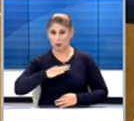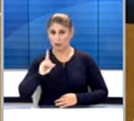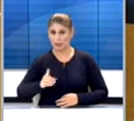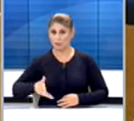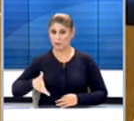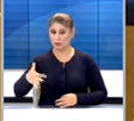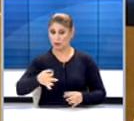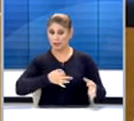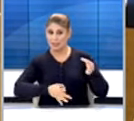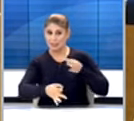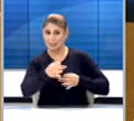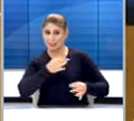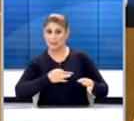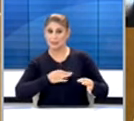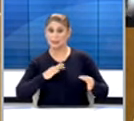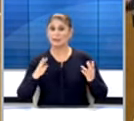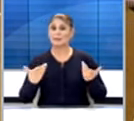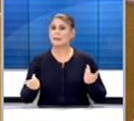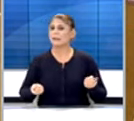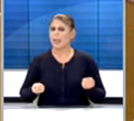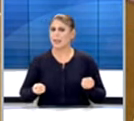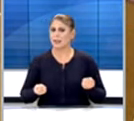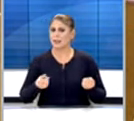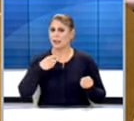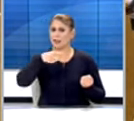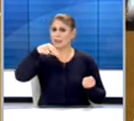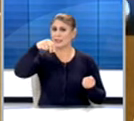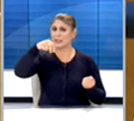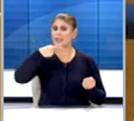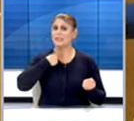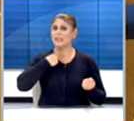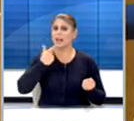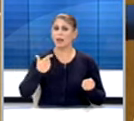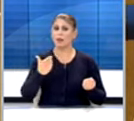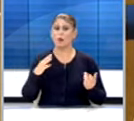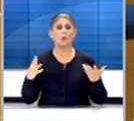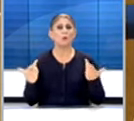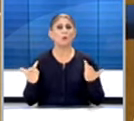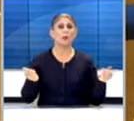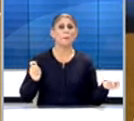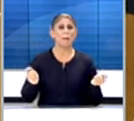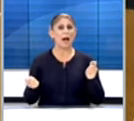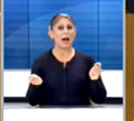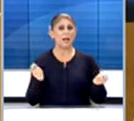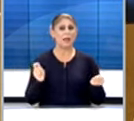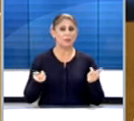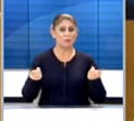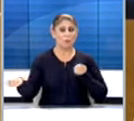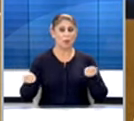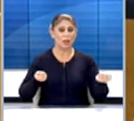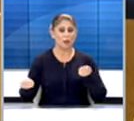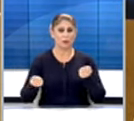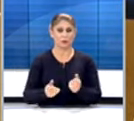καμιά εξήγηση για το τι συνέβη και πού πήγε το πάρτι το οποίο είχατε